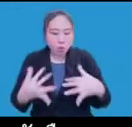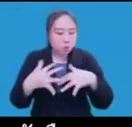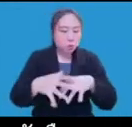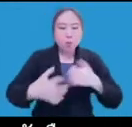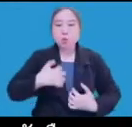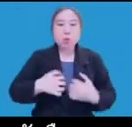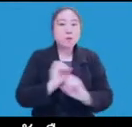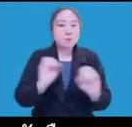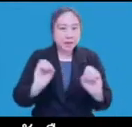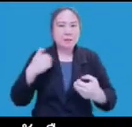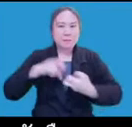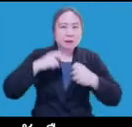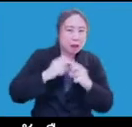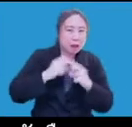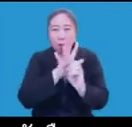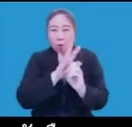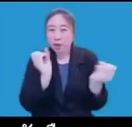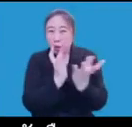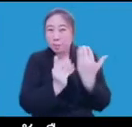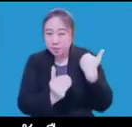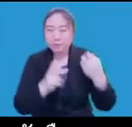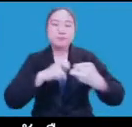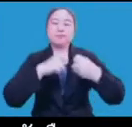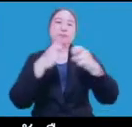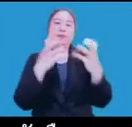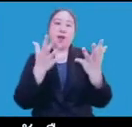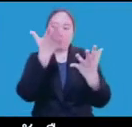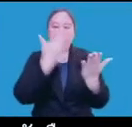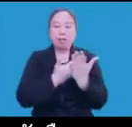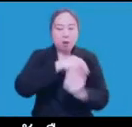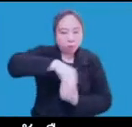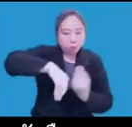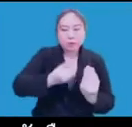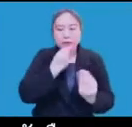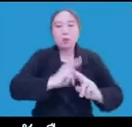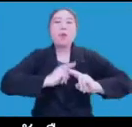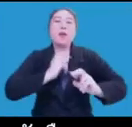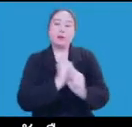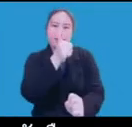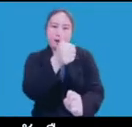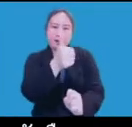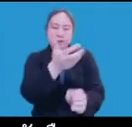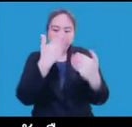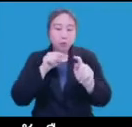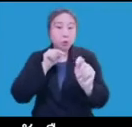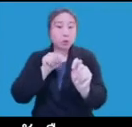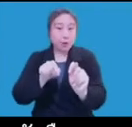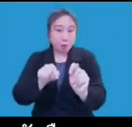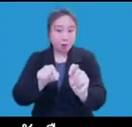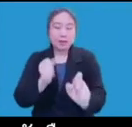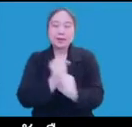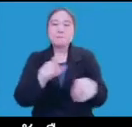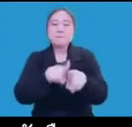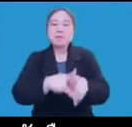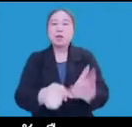ดือดร้อนถึงแม้จะมีภาวะโควิดก็ไม่มีปัญหาเพราะว่าเขาจะมีอยู่มีกินและพึ่งตนเองได้นะคะส่วนระดับตำบลเนี่ยเราจะท